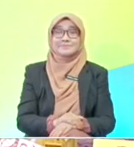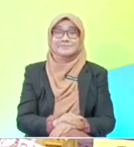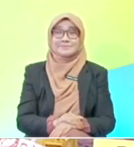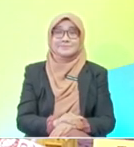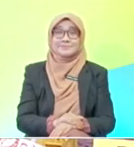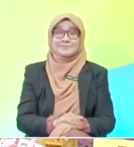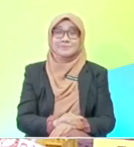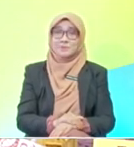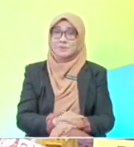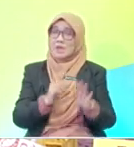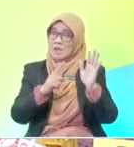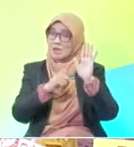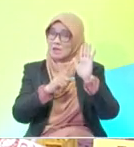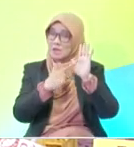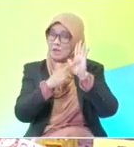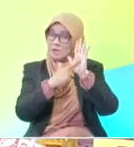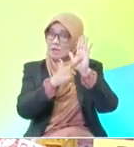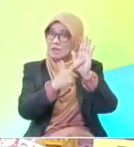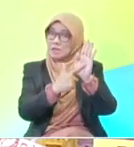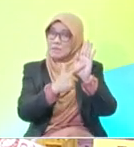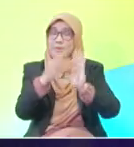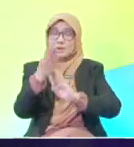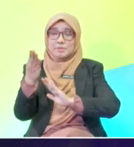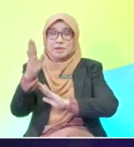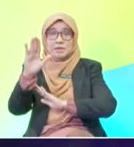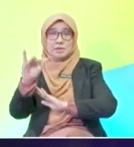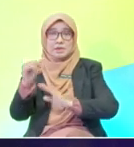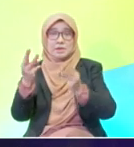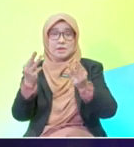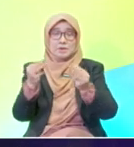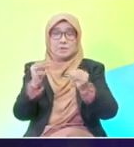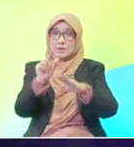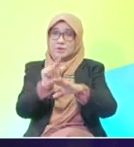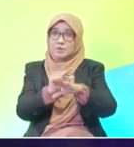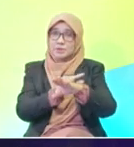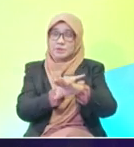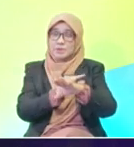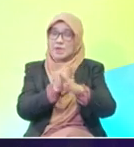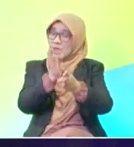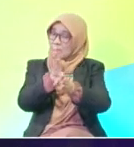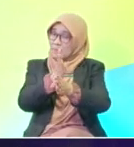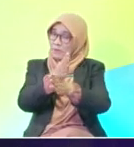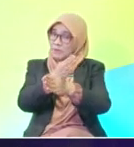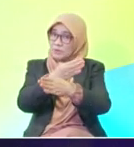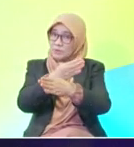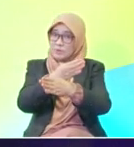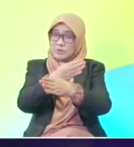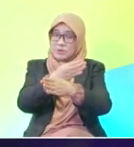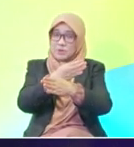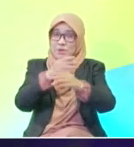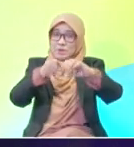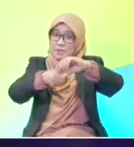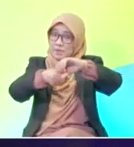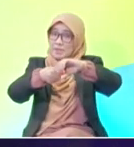telah melabelkan alat dan bahan yang ingin digunakan dan seterusnya melakar bentuk parang hilang tu dalam dua